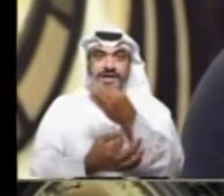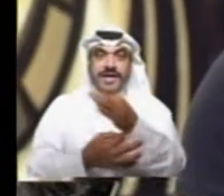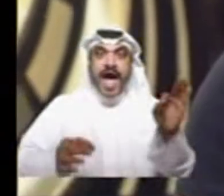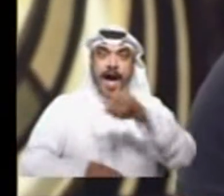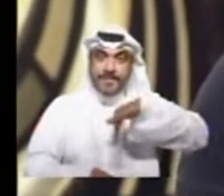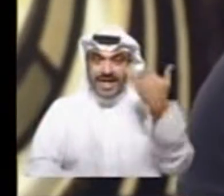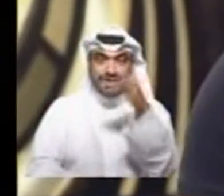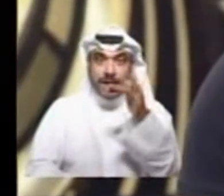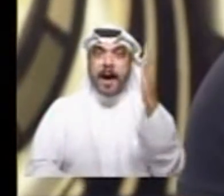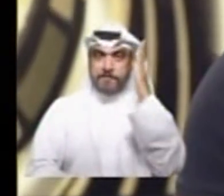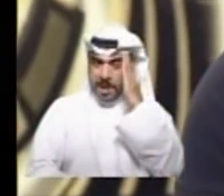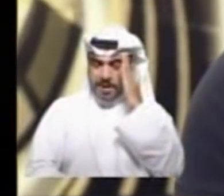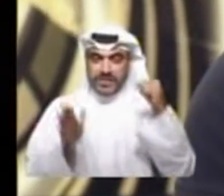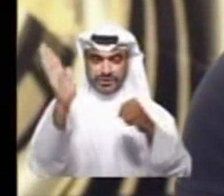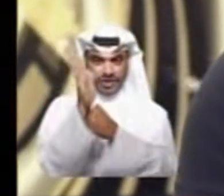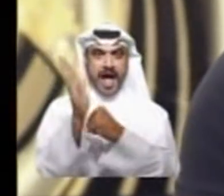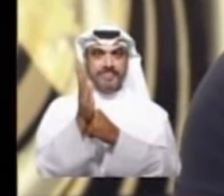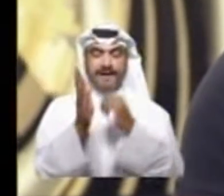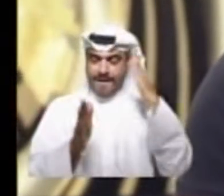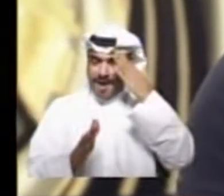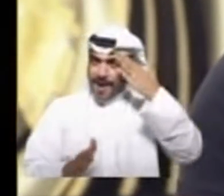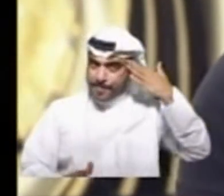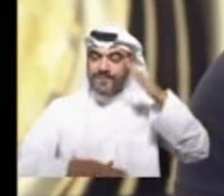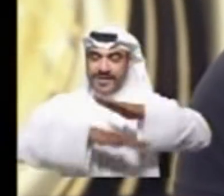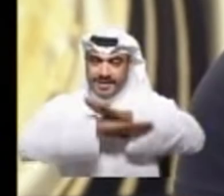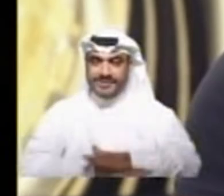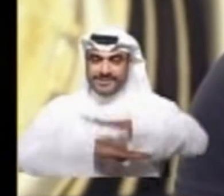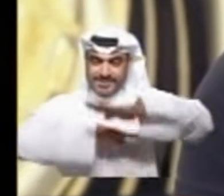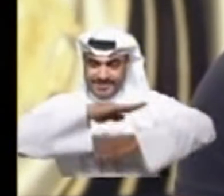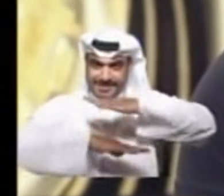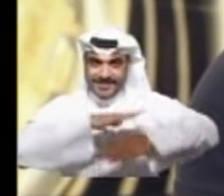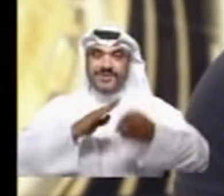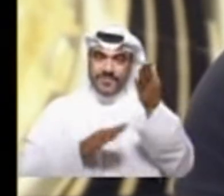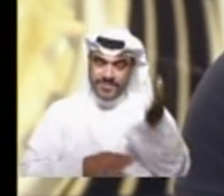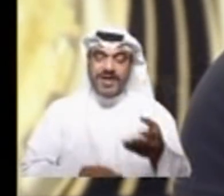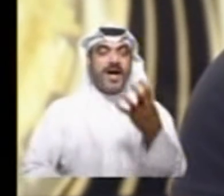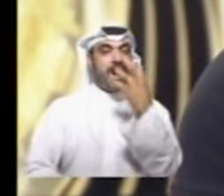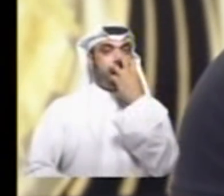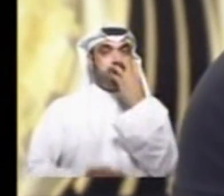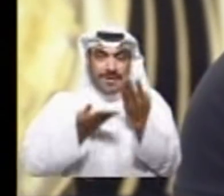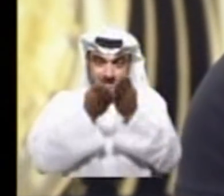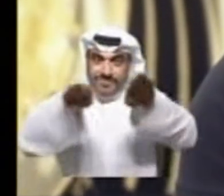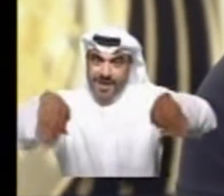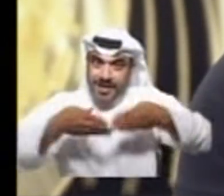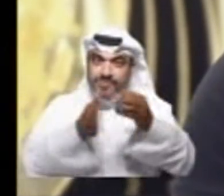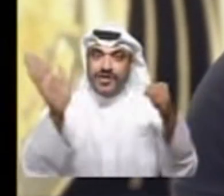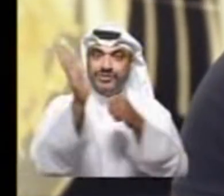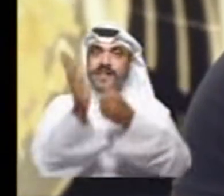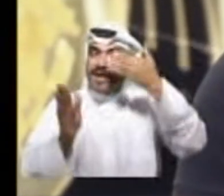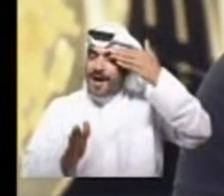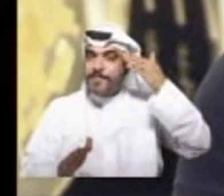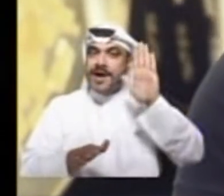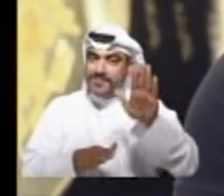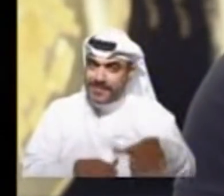على ليسن دولي للإسعافات الأولية، كذلك عندنا بعض الأفراد حاصلين على ليسن غوص. مساعدة الجهات